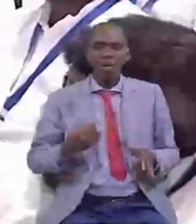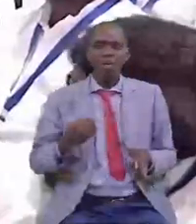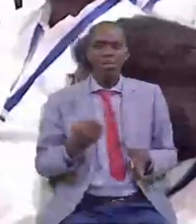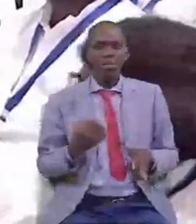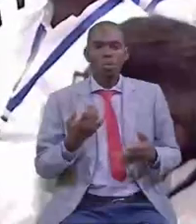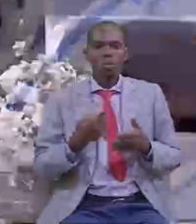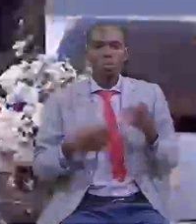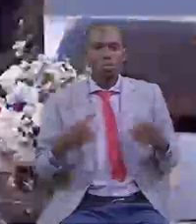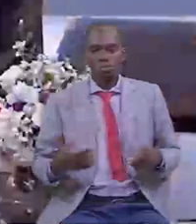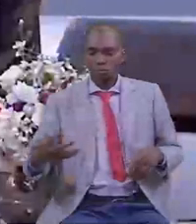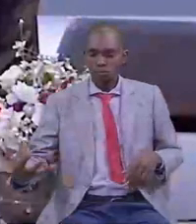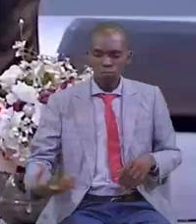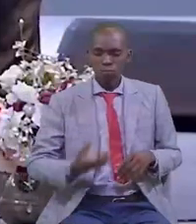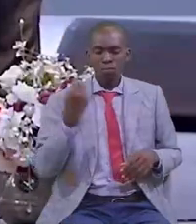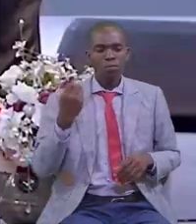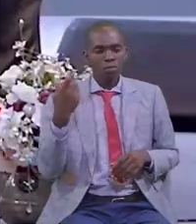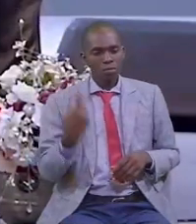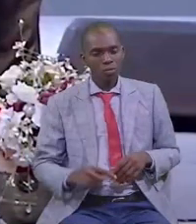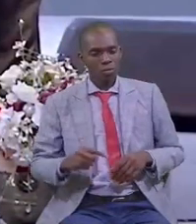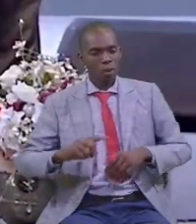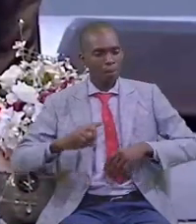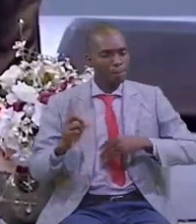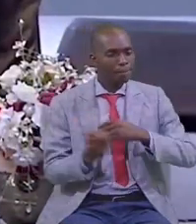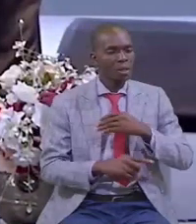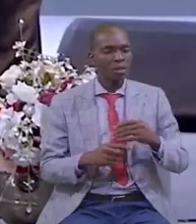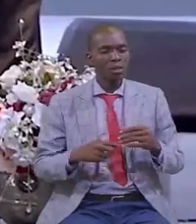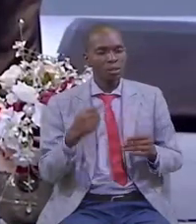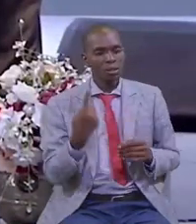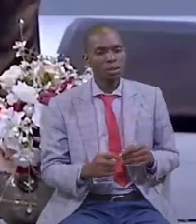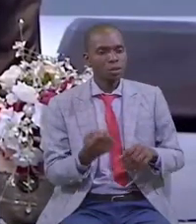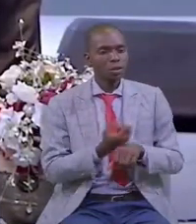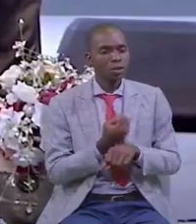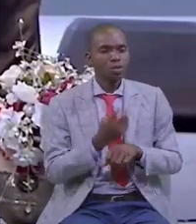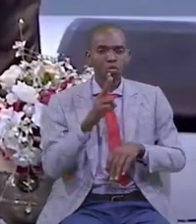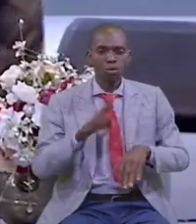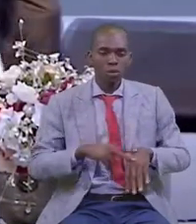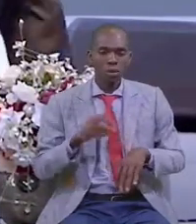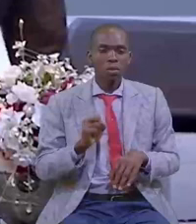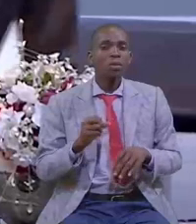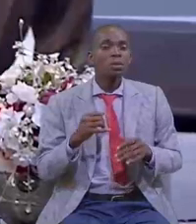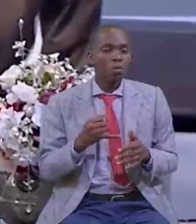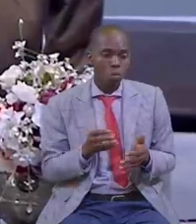L'eau est toujours sortie quand même. C'est un miracle.